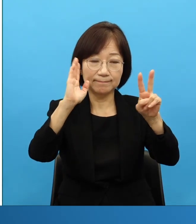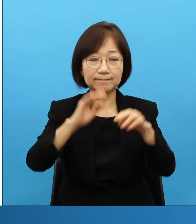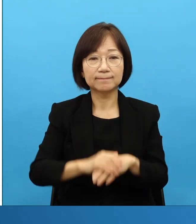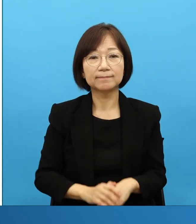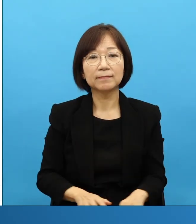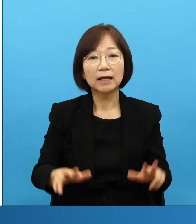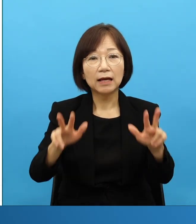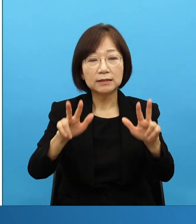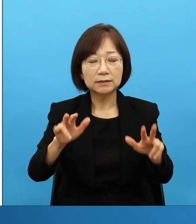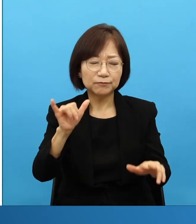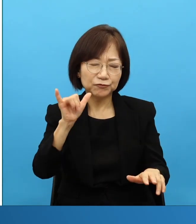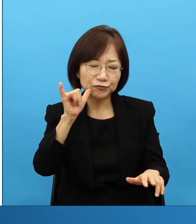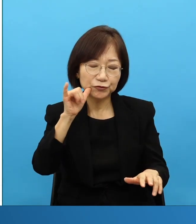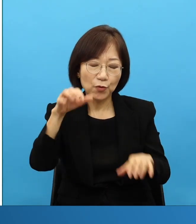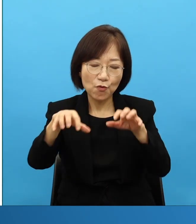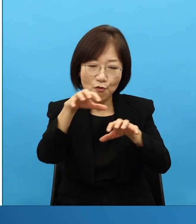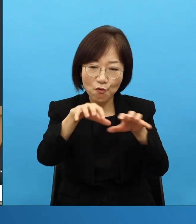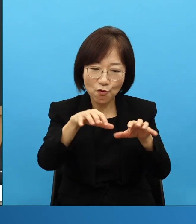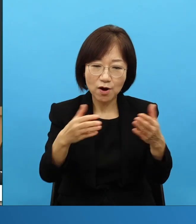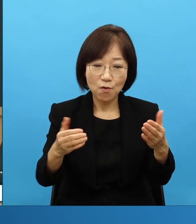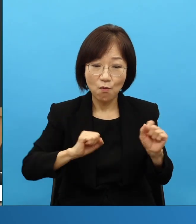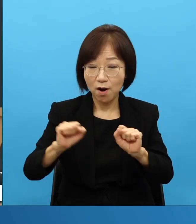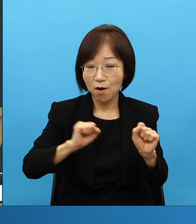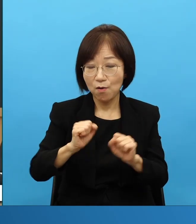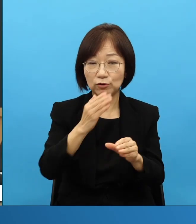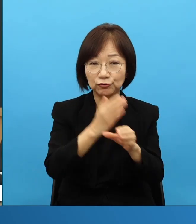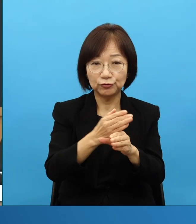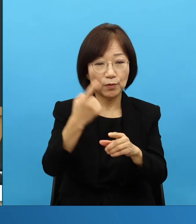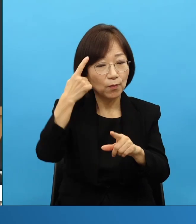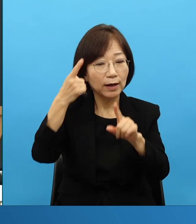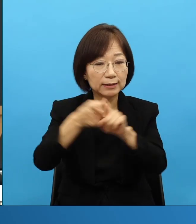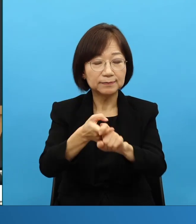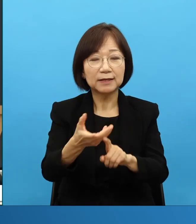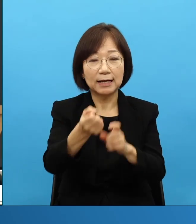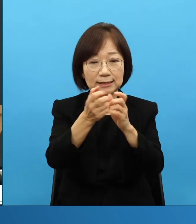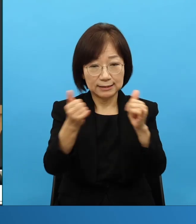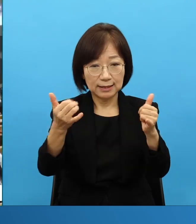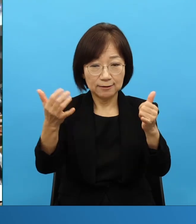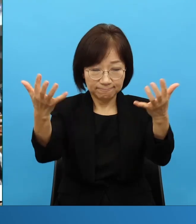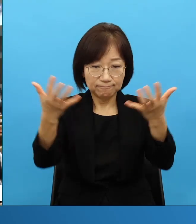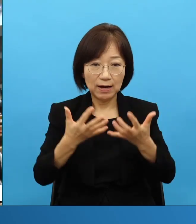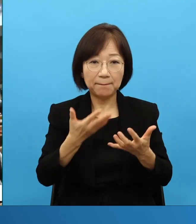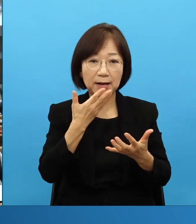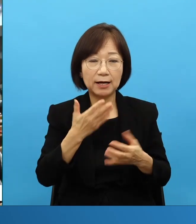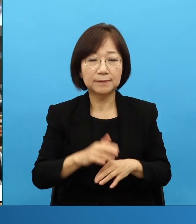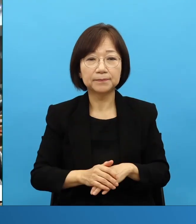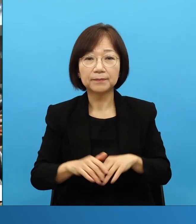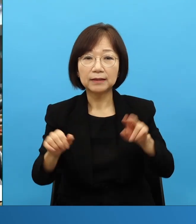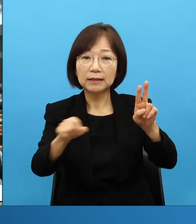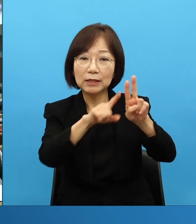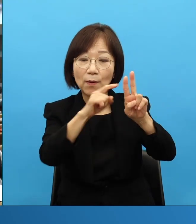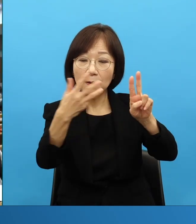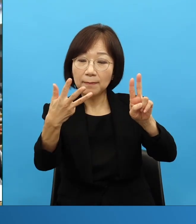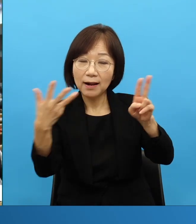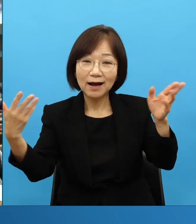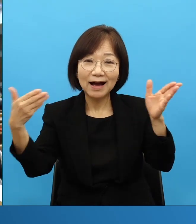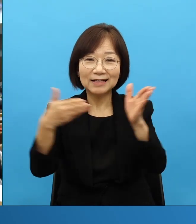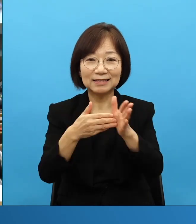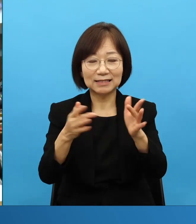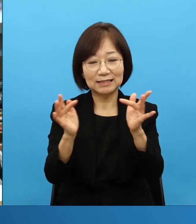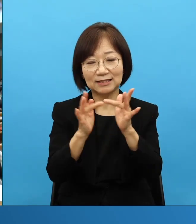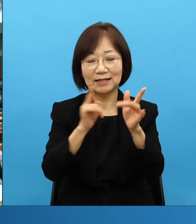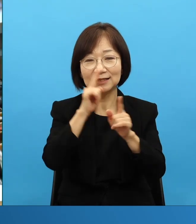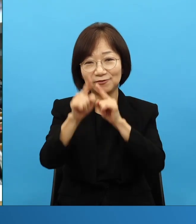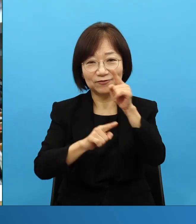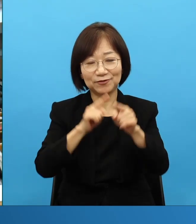현재 중독 현장에서 사역 중이거나 관심 있는 모든 전도자를 대상으로 하며 오는 2월 8일까지